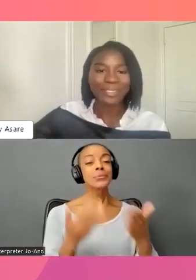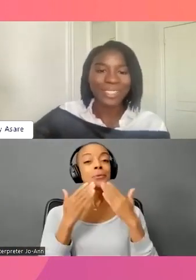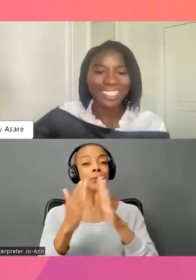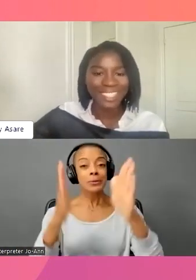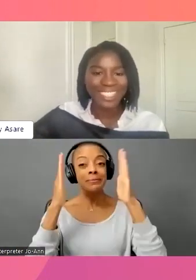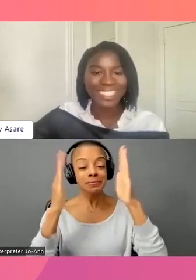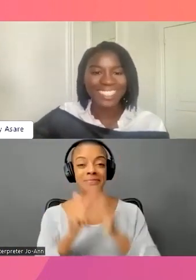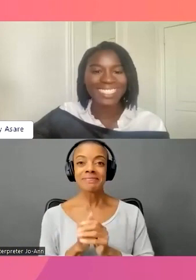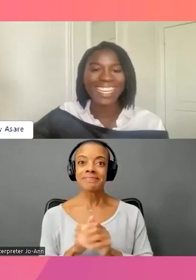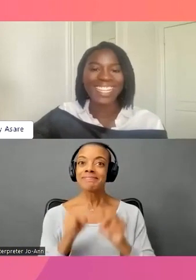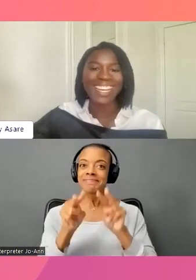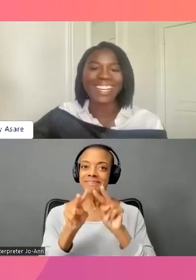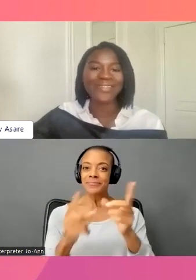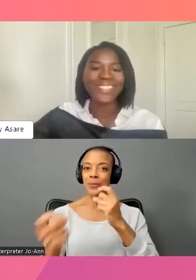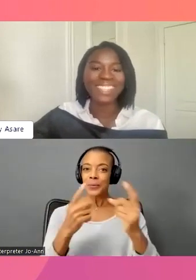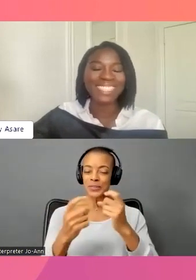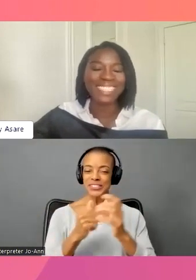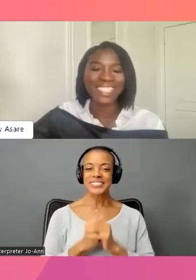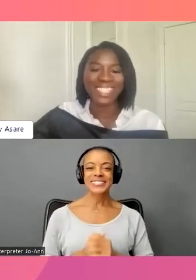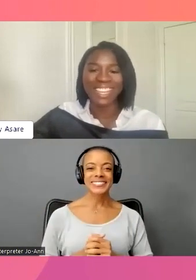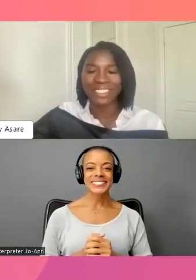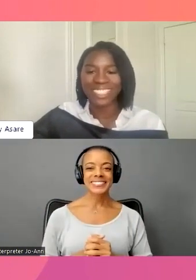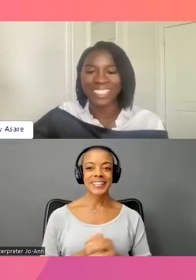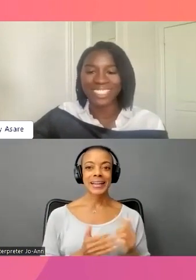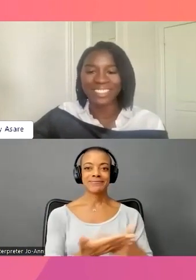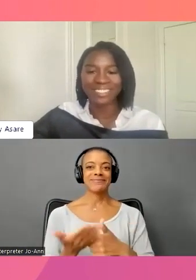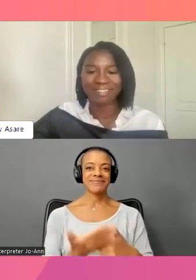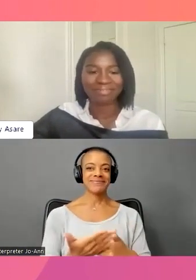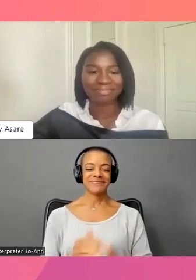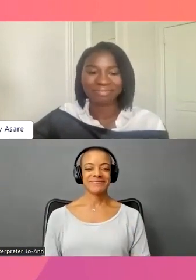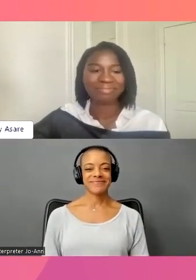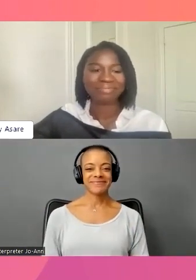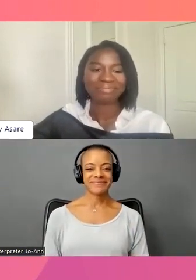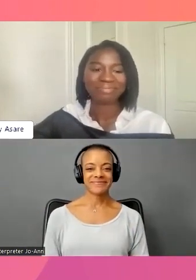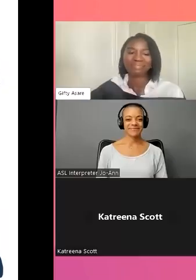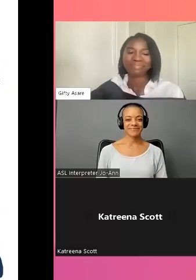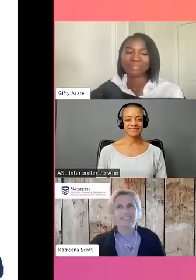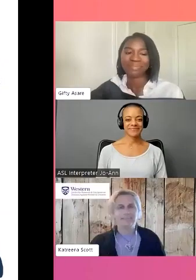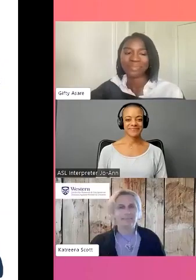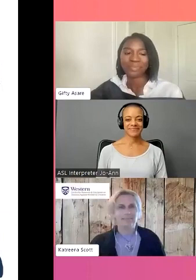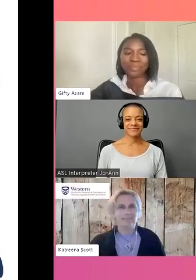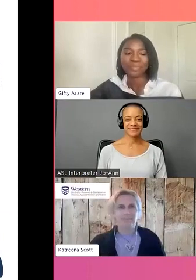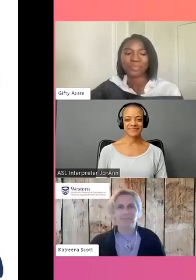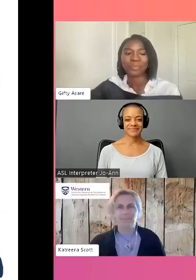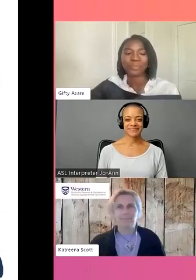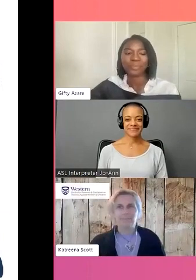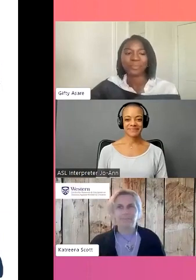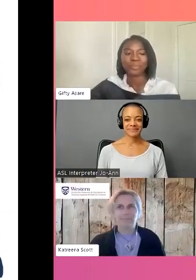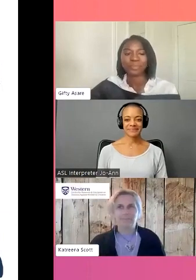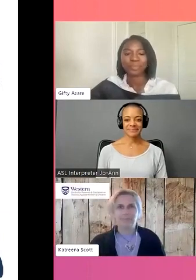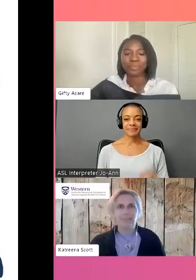défis. Merci de votre attention et j'ai hâte de répondre à vos questions et d'entendre la discussion qui suivra.